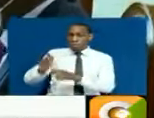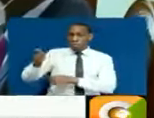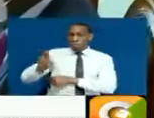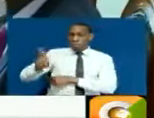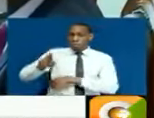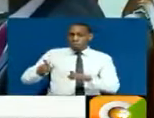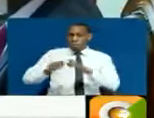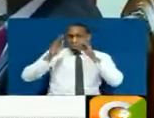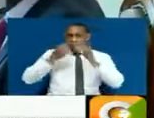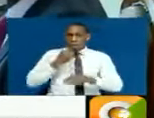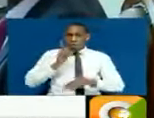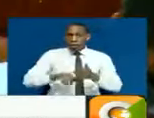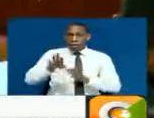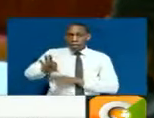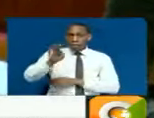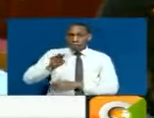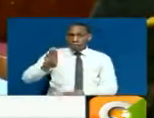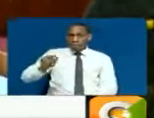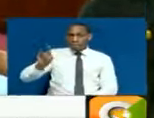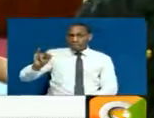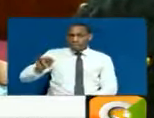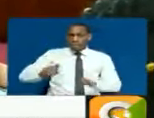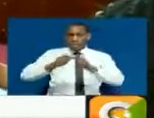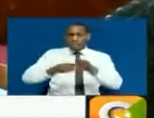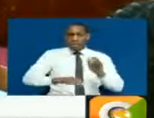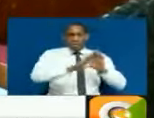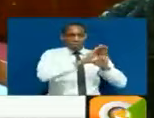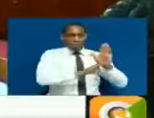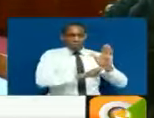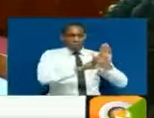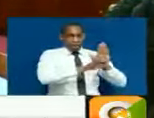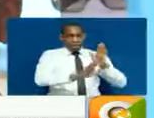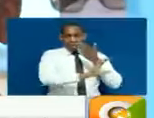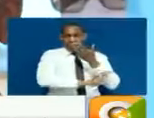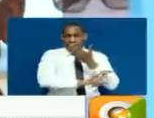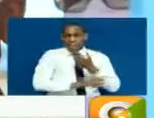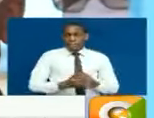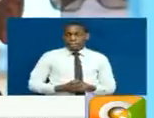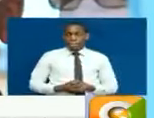mjeledi na kuamuru kuwa uteuzi wa Badi ulikiuka katiba na sheria za nchi.